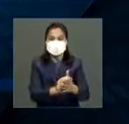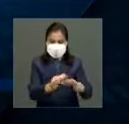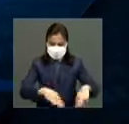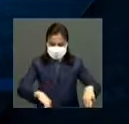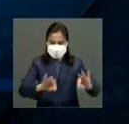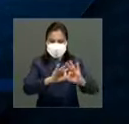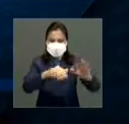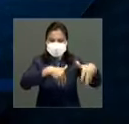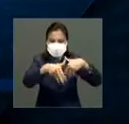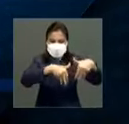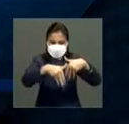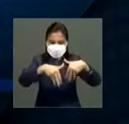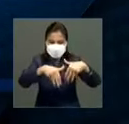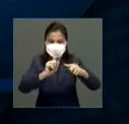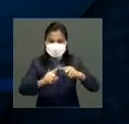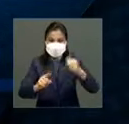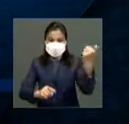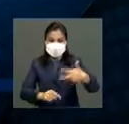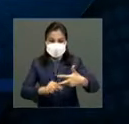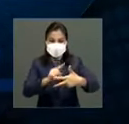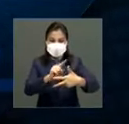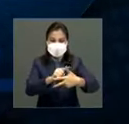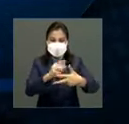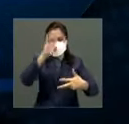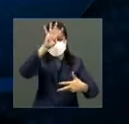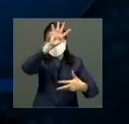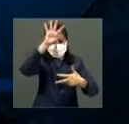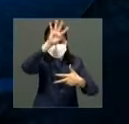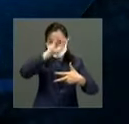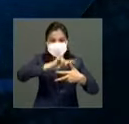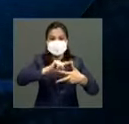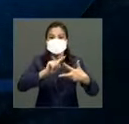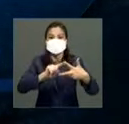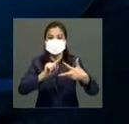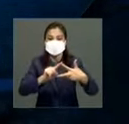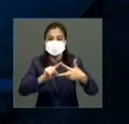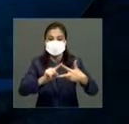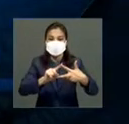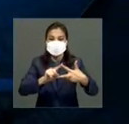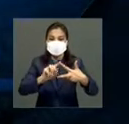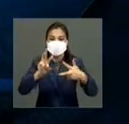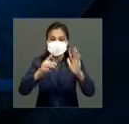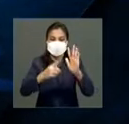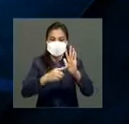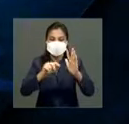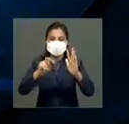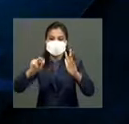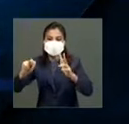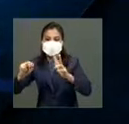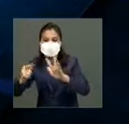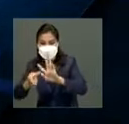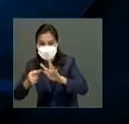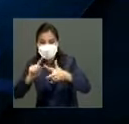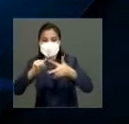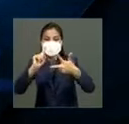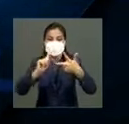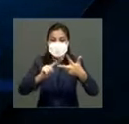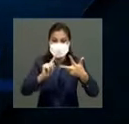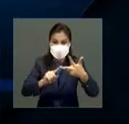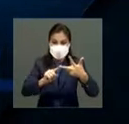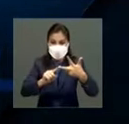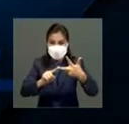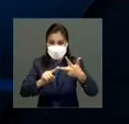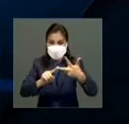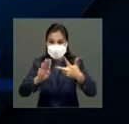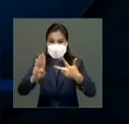อยู่3ชุมชนครับ1คือชุมชนคลองเตย2คือชุมชนพัฒนาบ่อนไก่ปทุมวันและ3คือชุมชนบ้าน